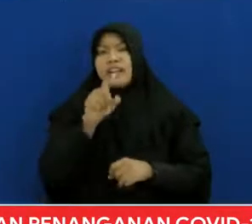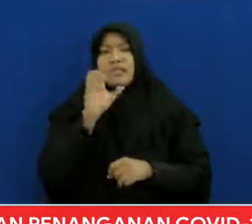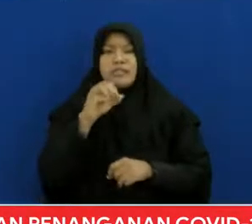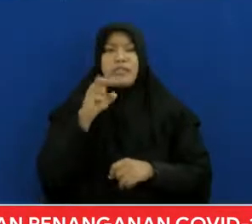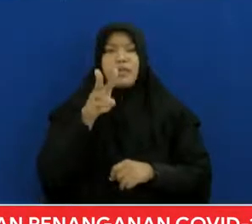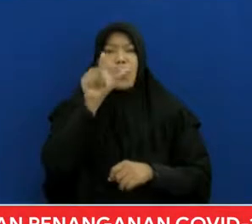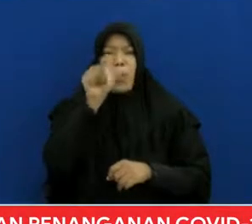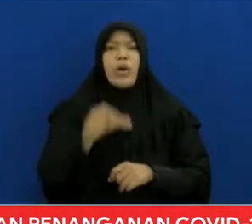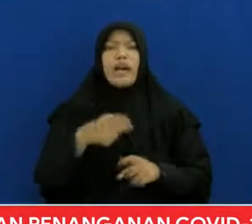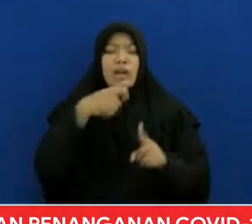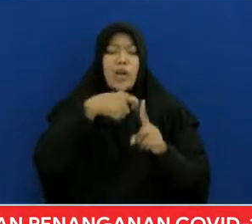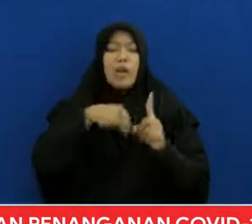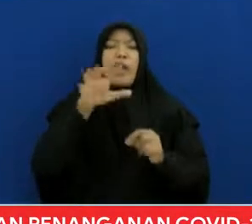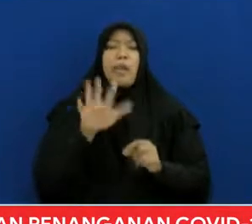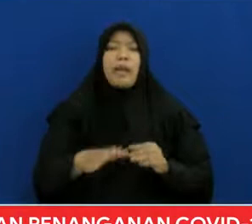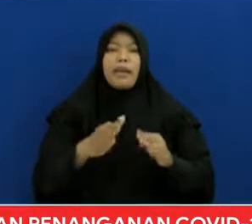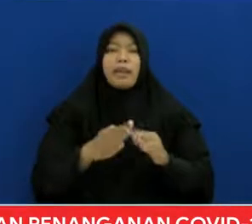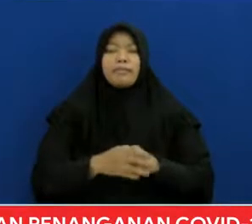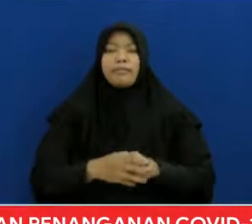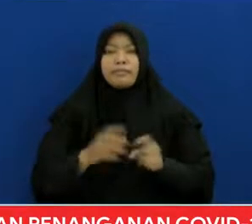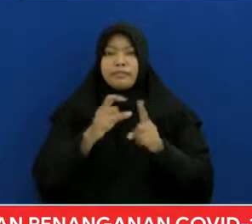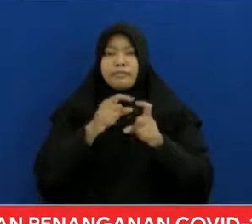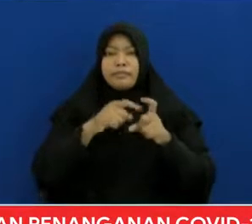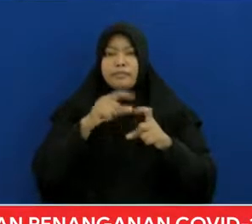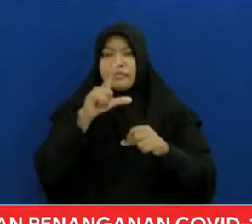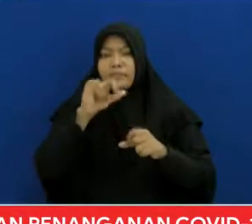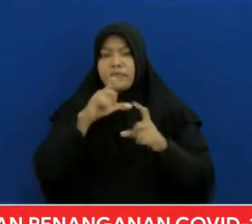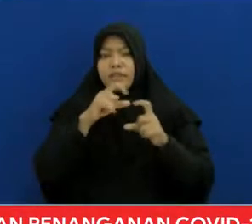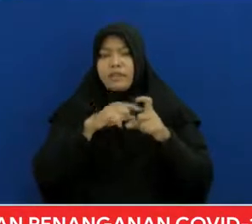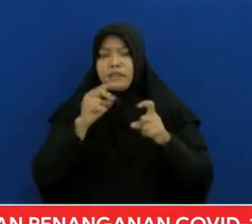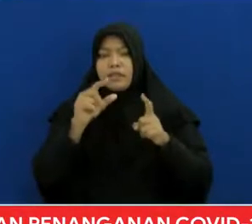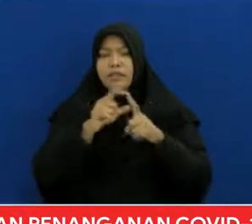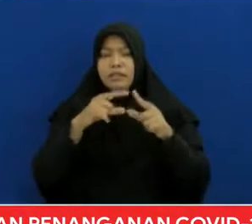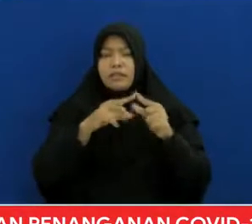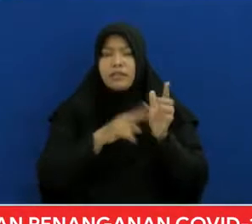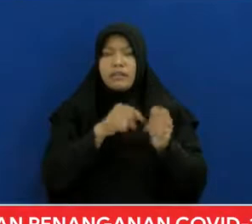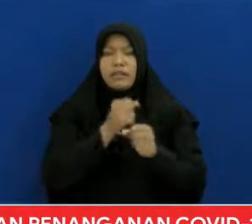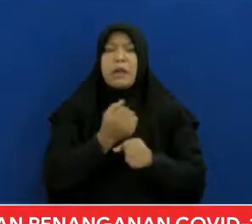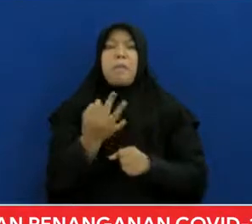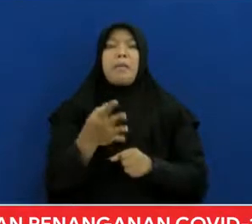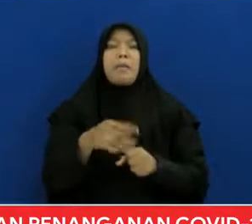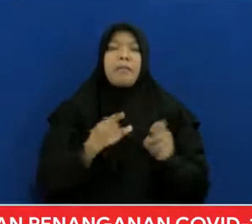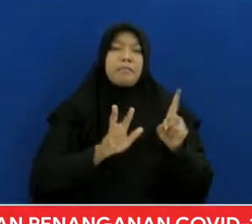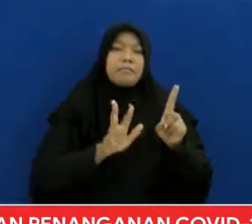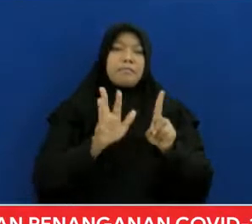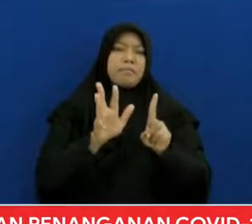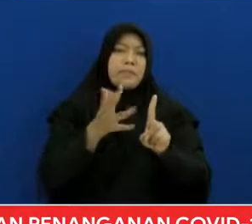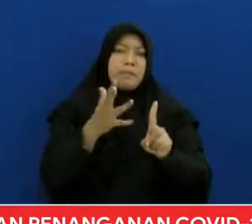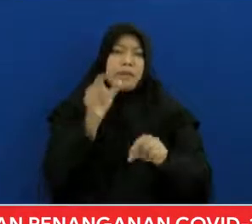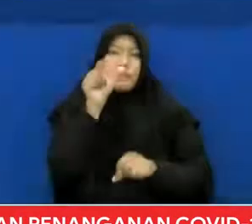orang, di Deli Serdang sebanyak 19 orang.